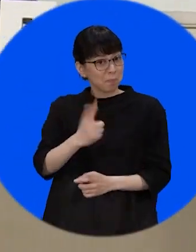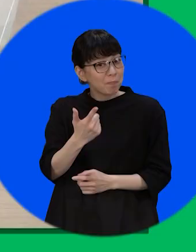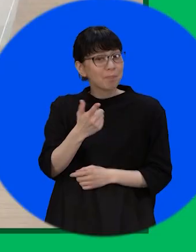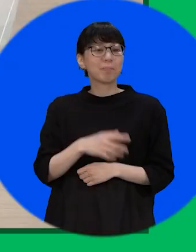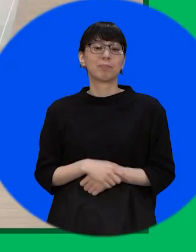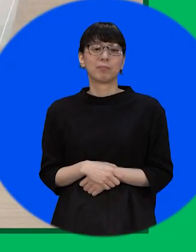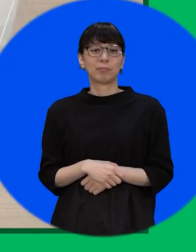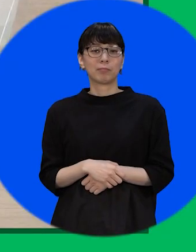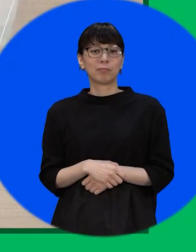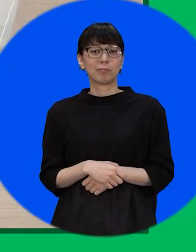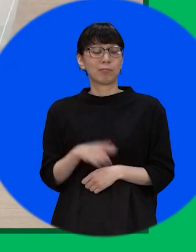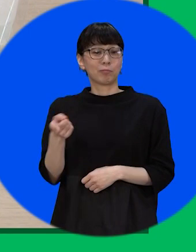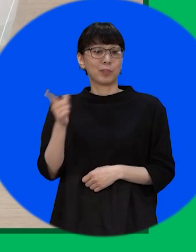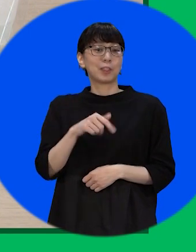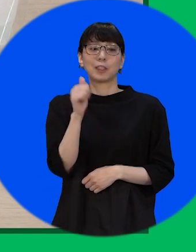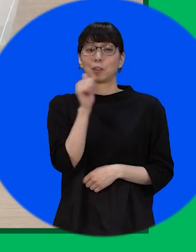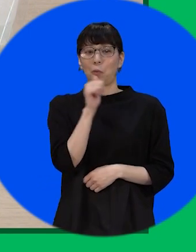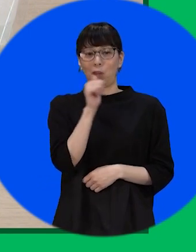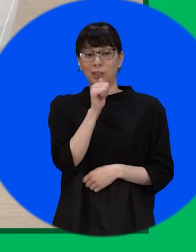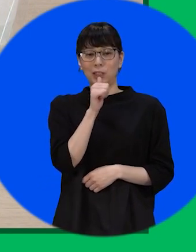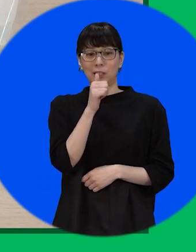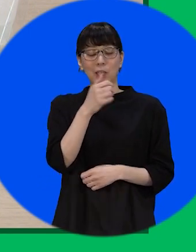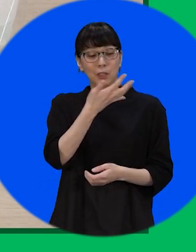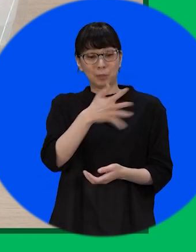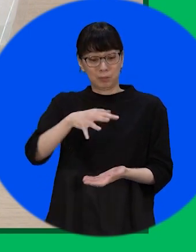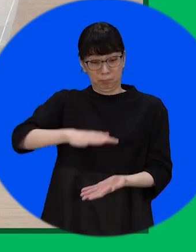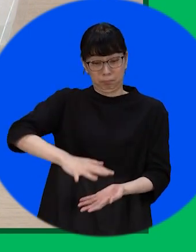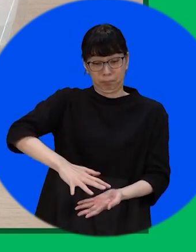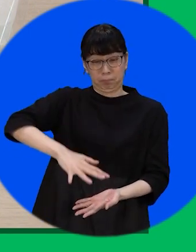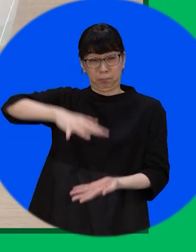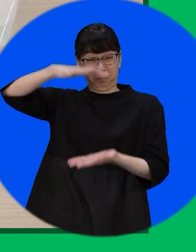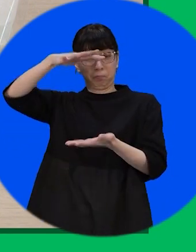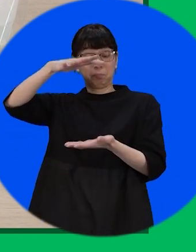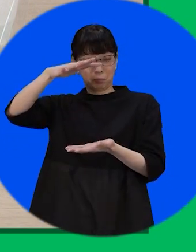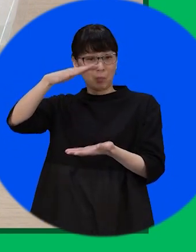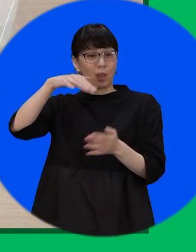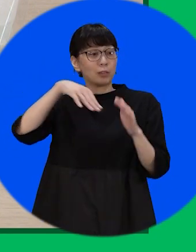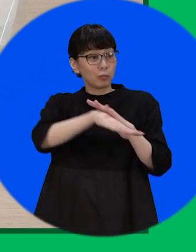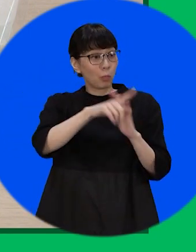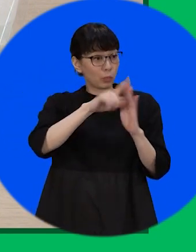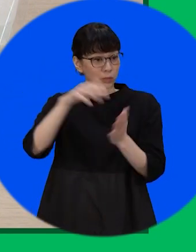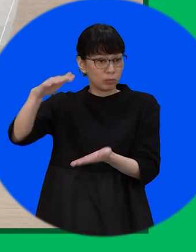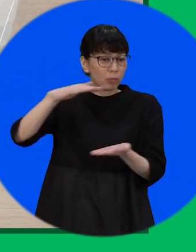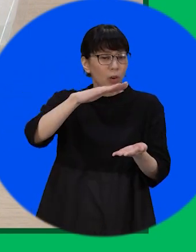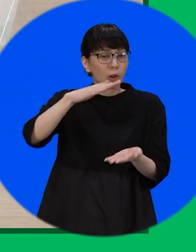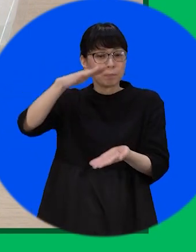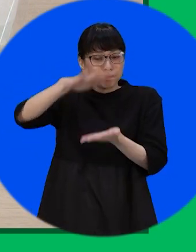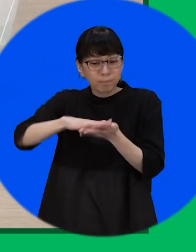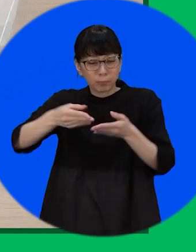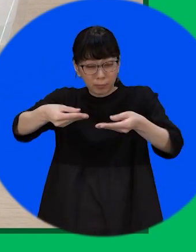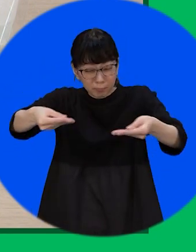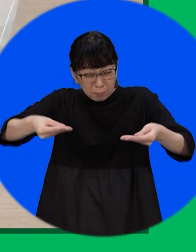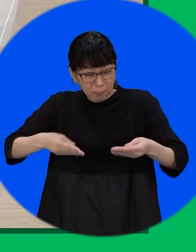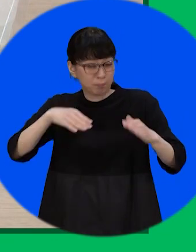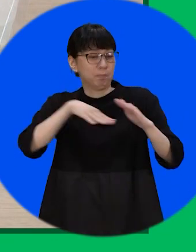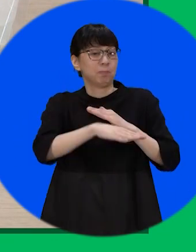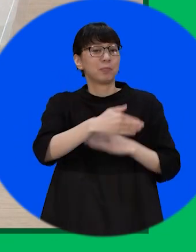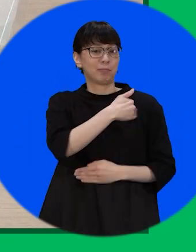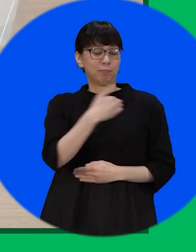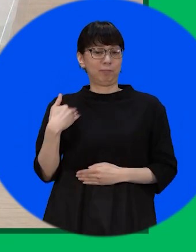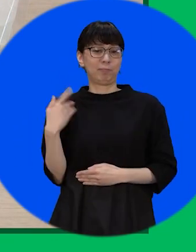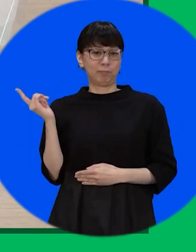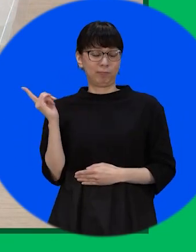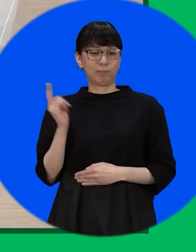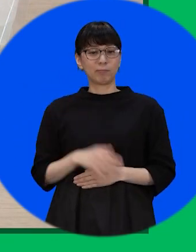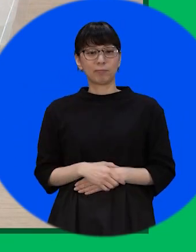おいおい。 次にご紹介するのは、容量たっぷりですがコンパクトに収納できるウォーターバ